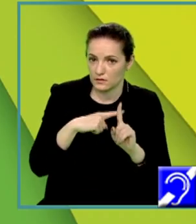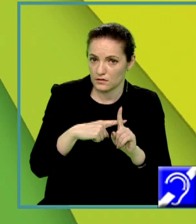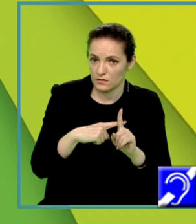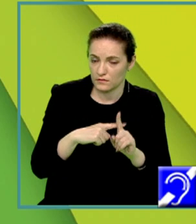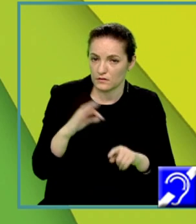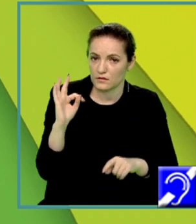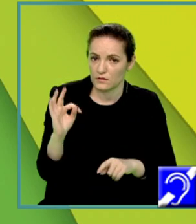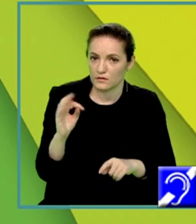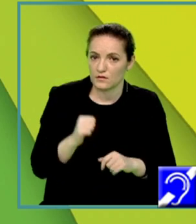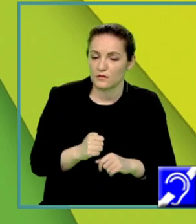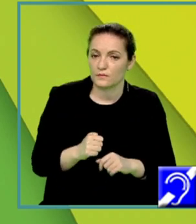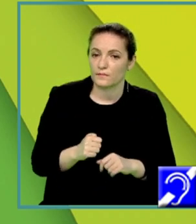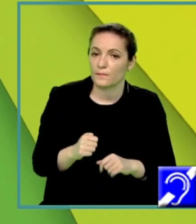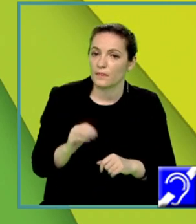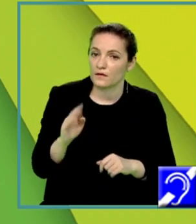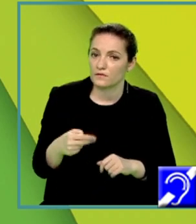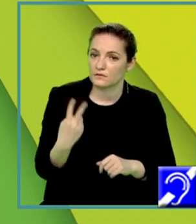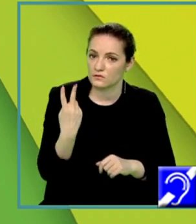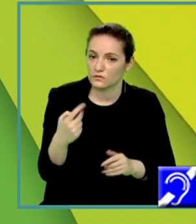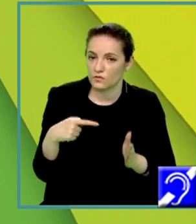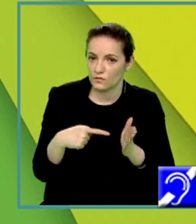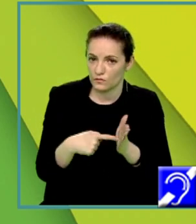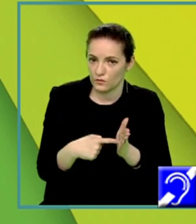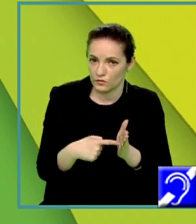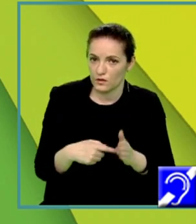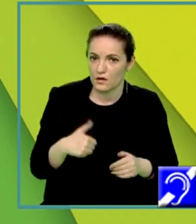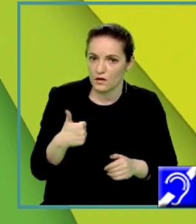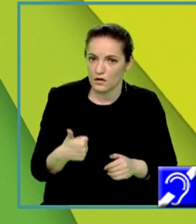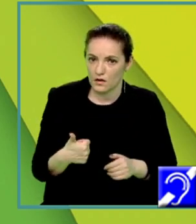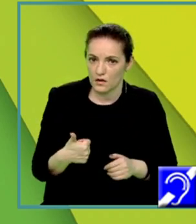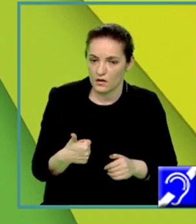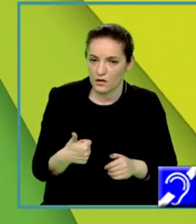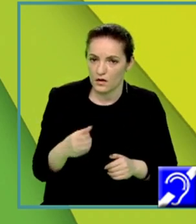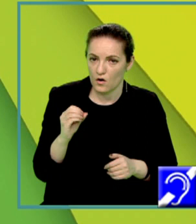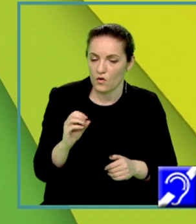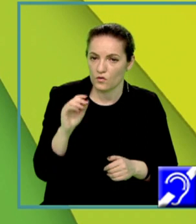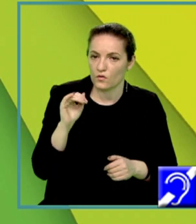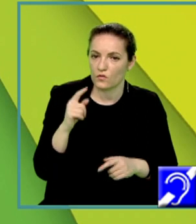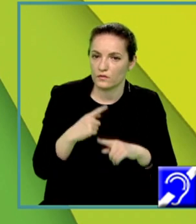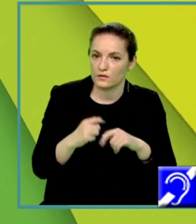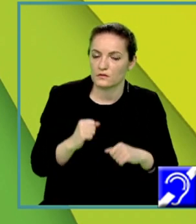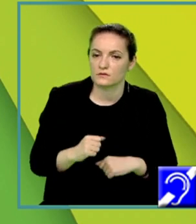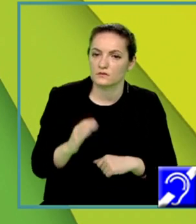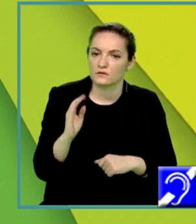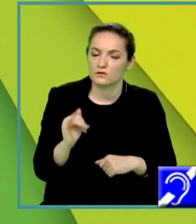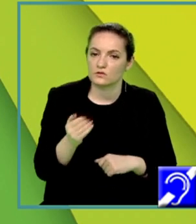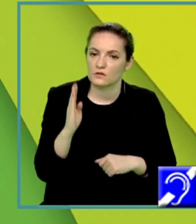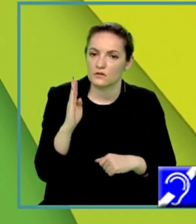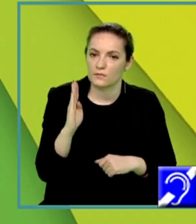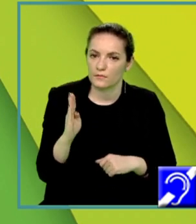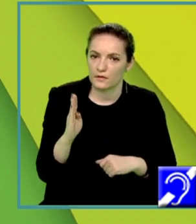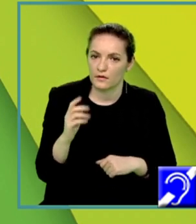cele două puncte în sistem de axe de coordonate, anume punctul A mare pe axa OX, punctul B mare pe axa